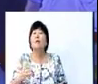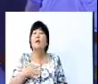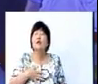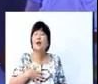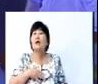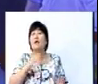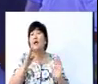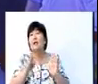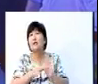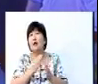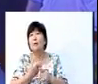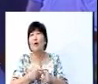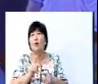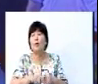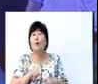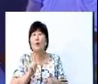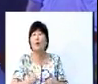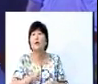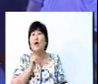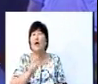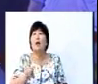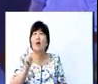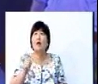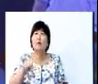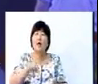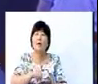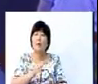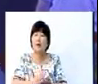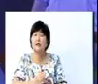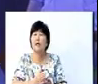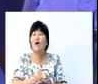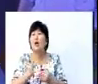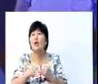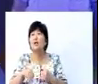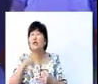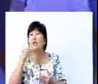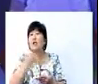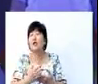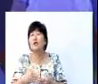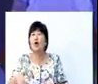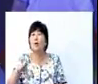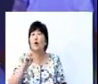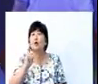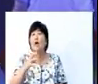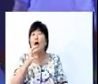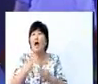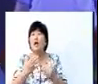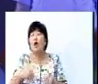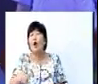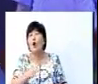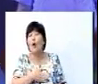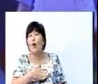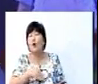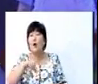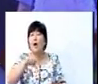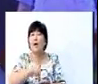тосқан болған, ұлысқа ұран болып, бақы ұстаз болған, елдің есі, жердің киесі болған бүкіл түрік әлемінің рухани